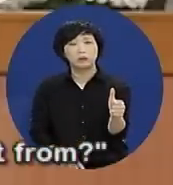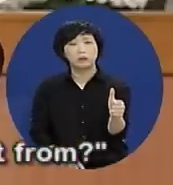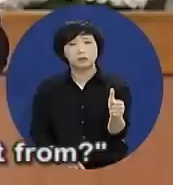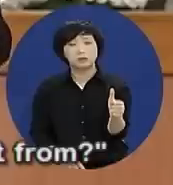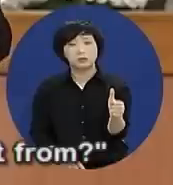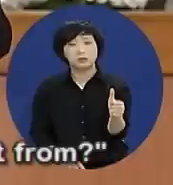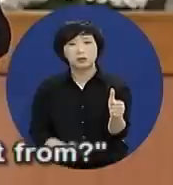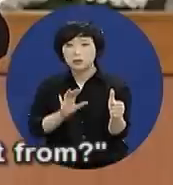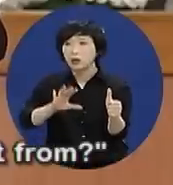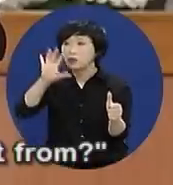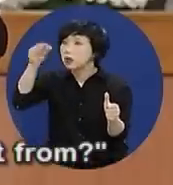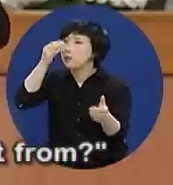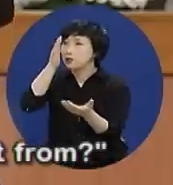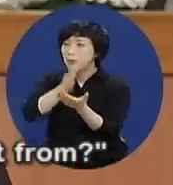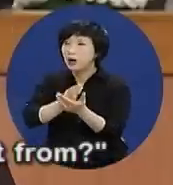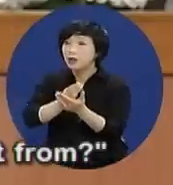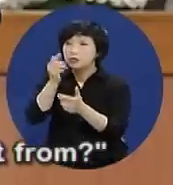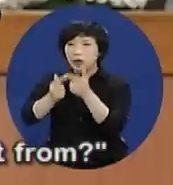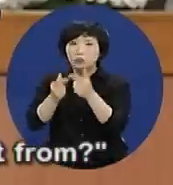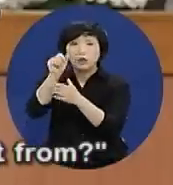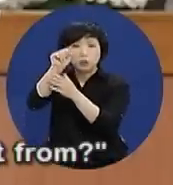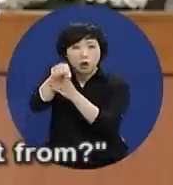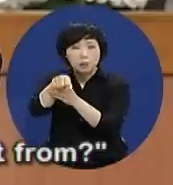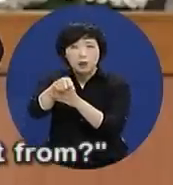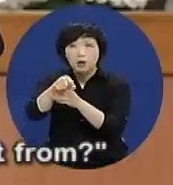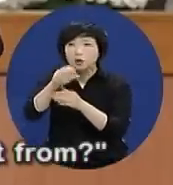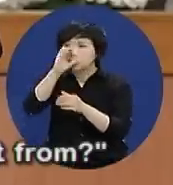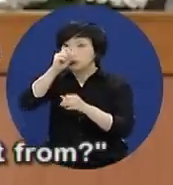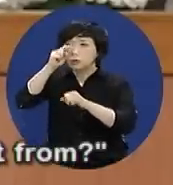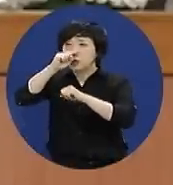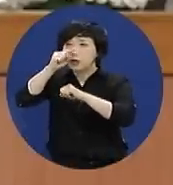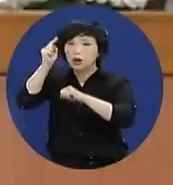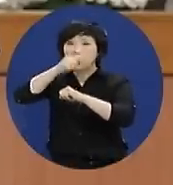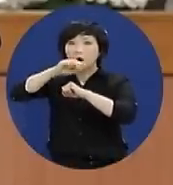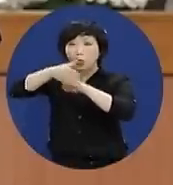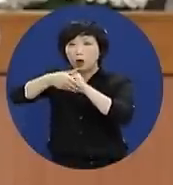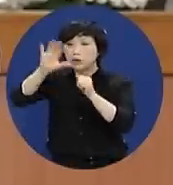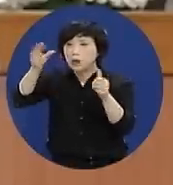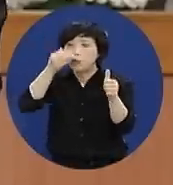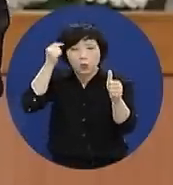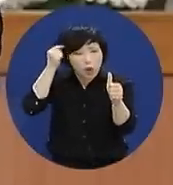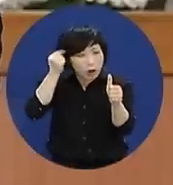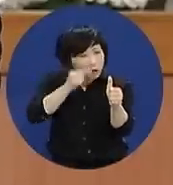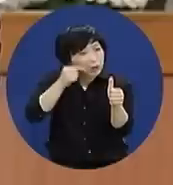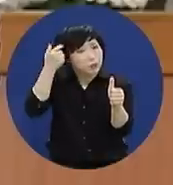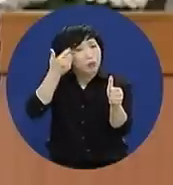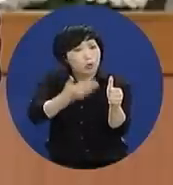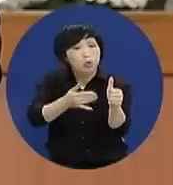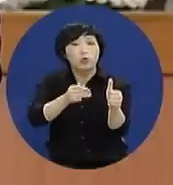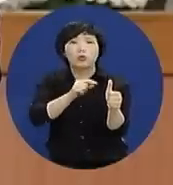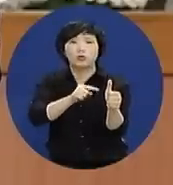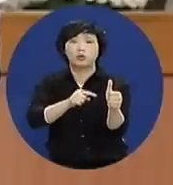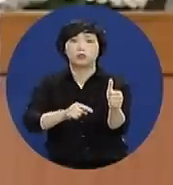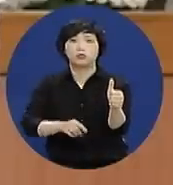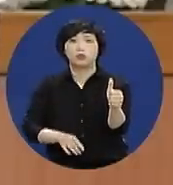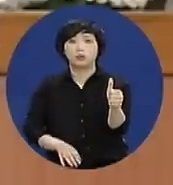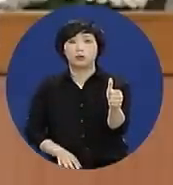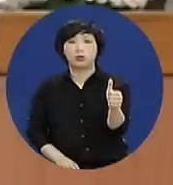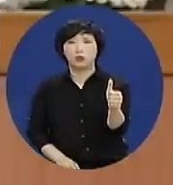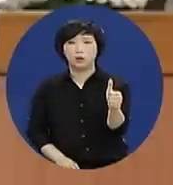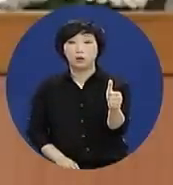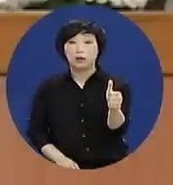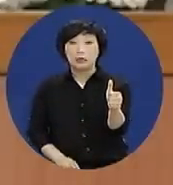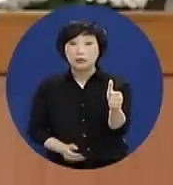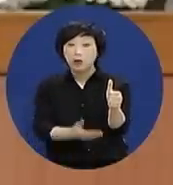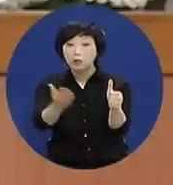ならないと命じておいた日から食べたのか罪を確認